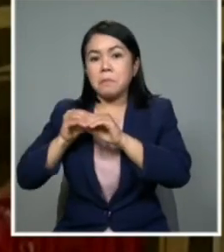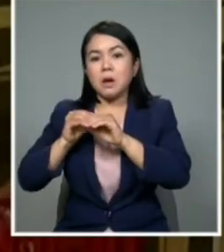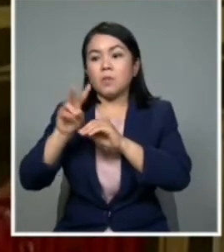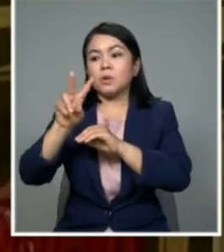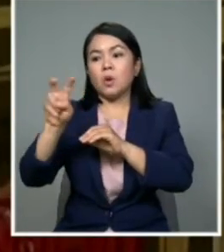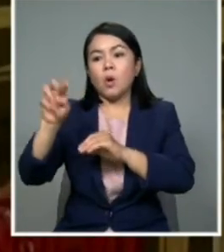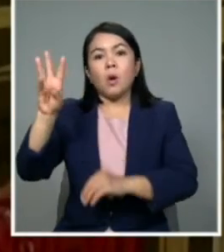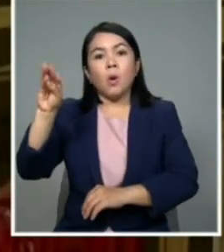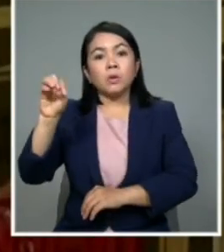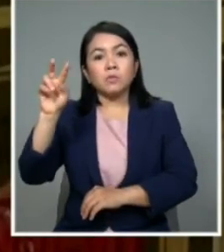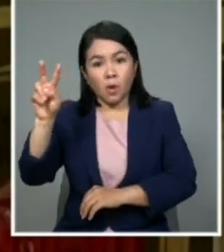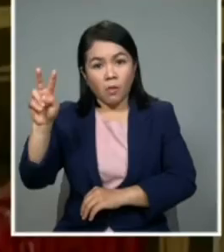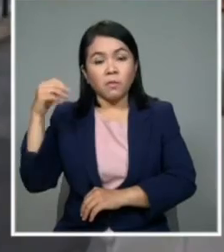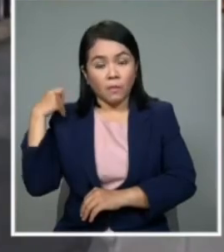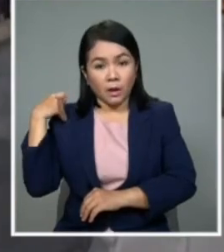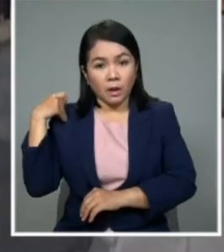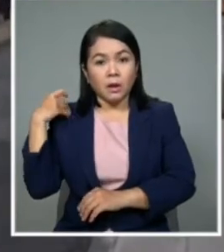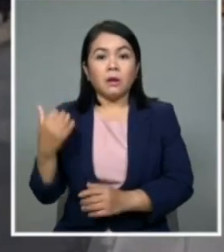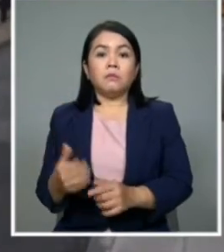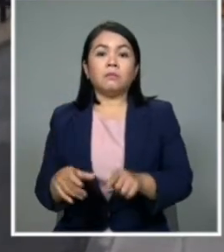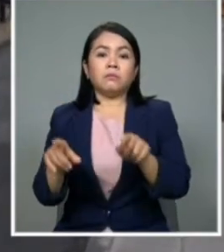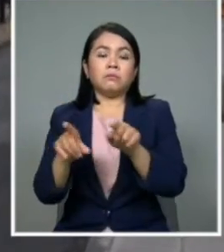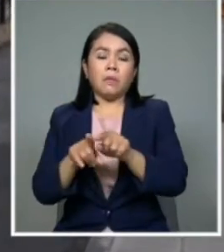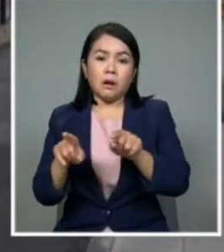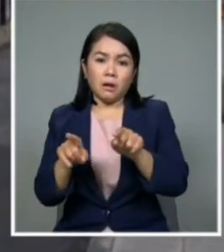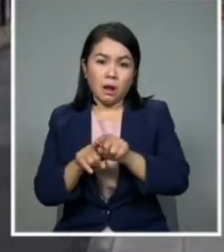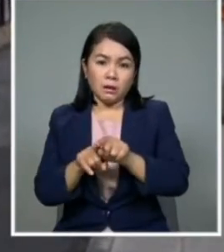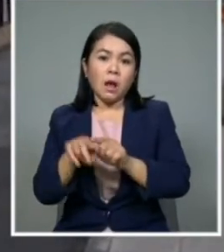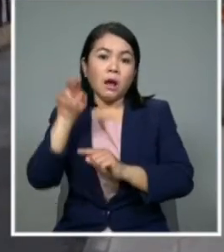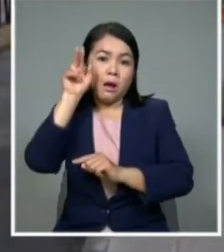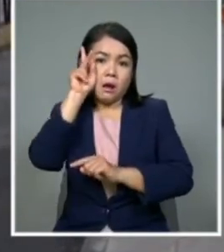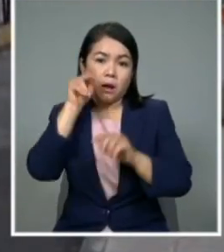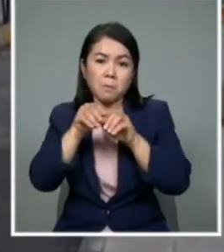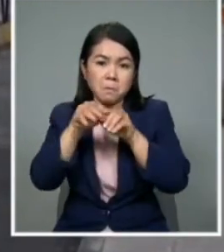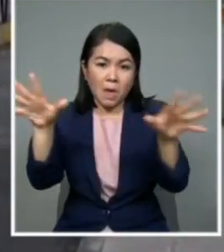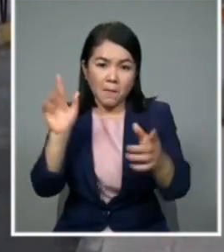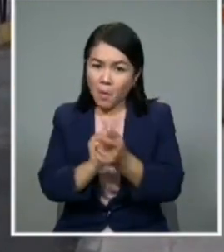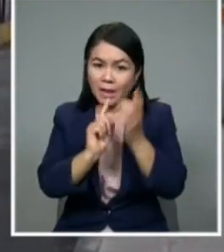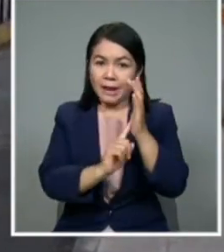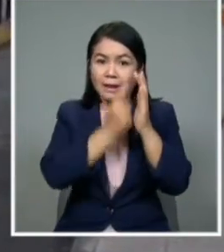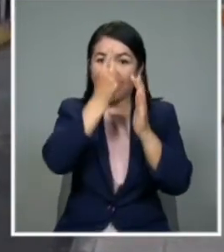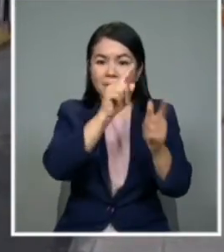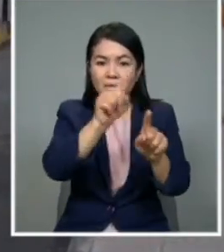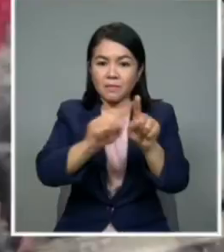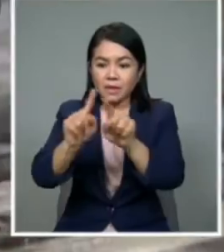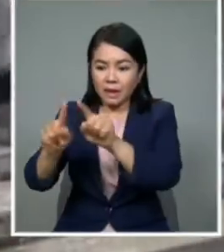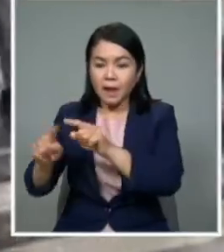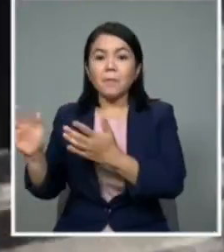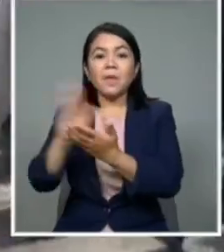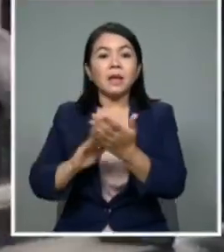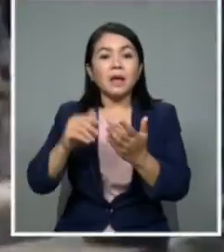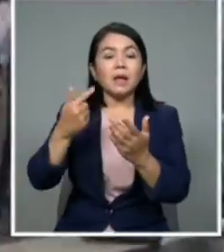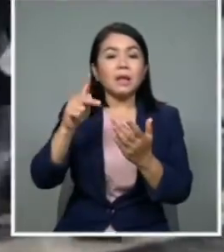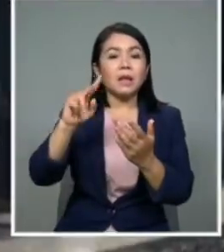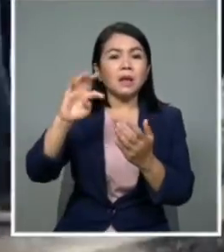าเป็น262คนนะคะขณะที่รายงานประเทศที่พบผู้ติดเชื้อครั้งแรกมีหลายประเทศค่ะอย่างเช่นคิวบ